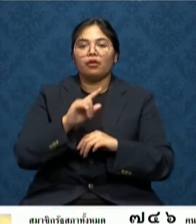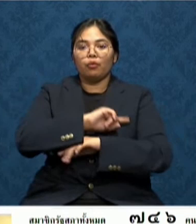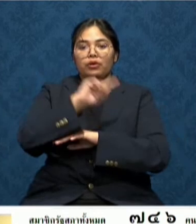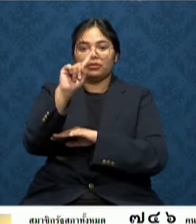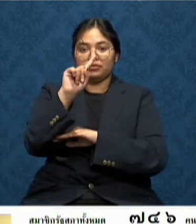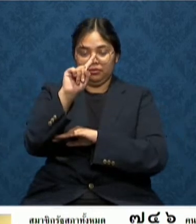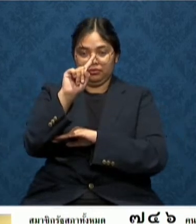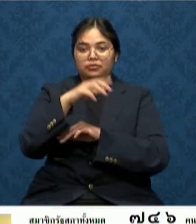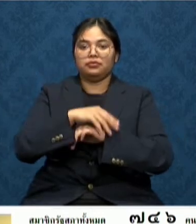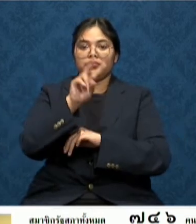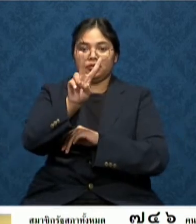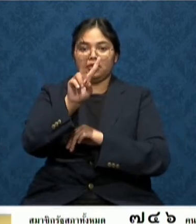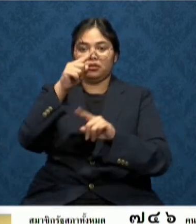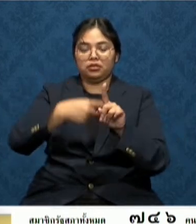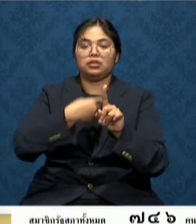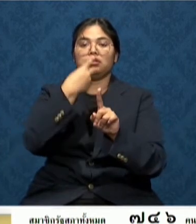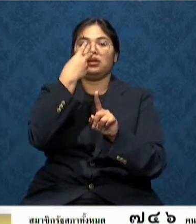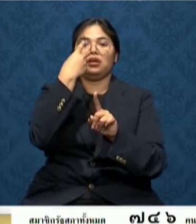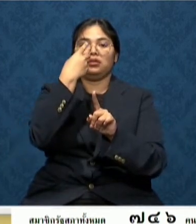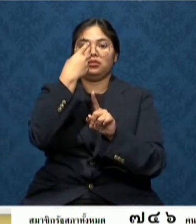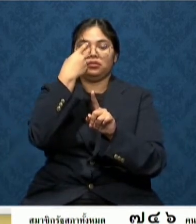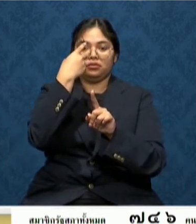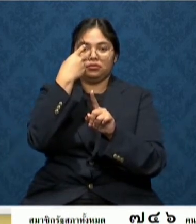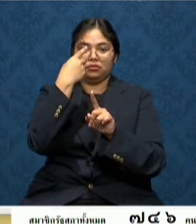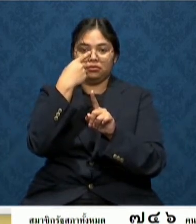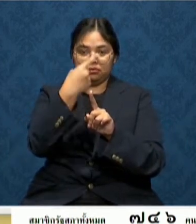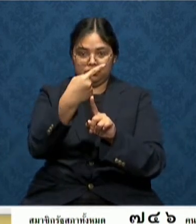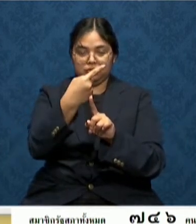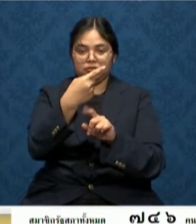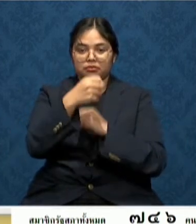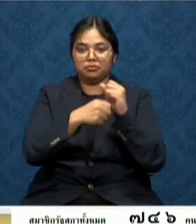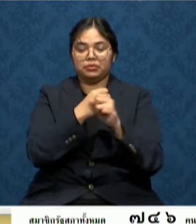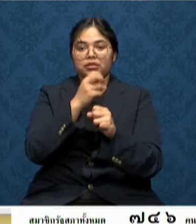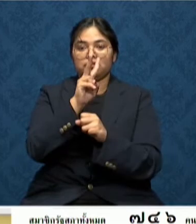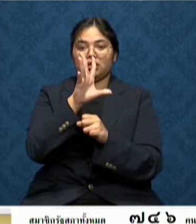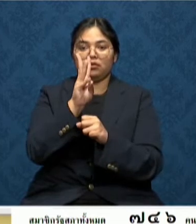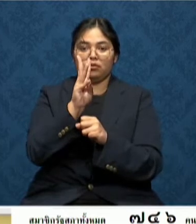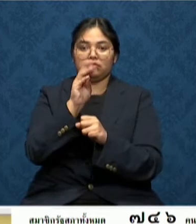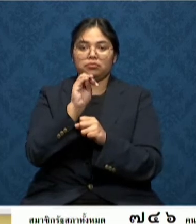ี่ศองทราคม tabii บ่บริัเพจดตรบที่เก้